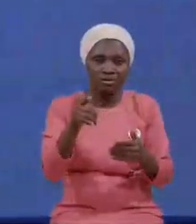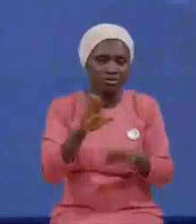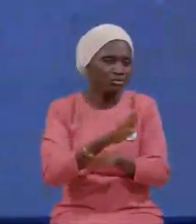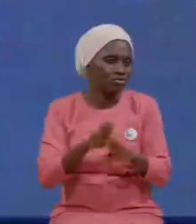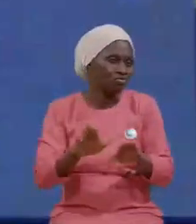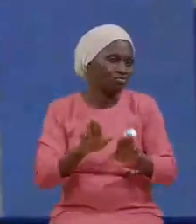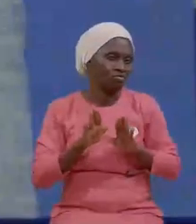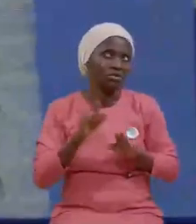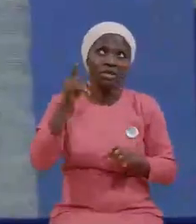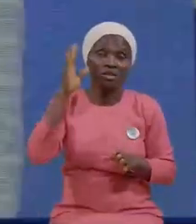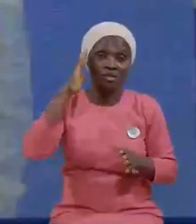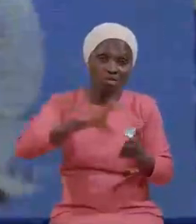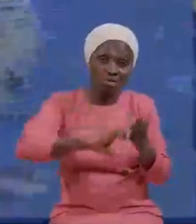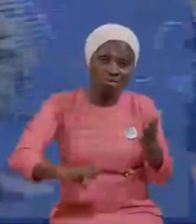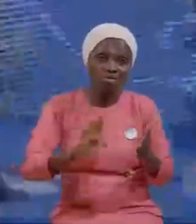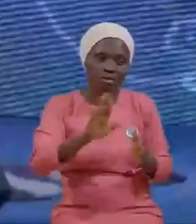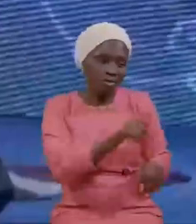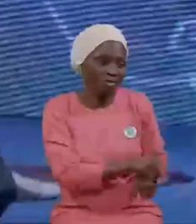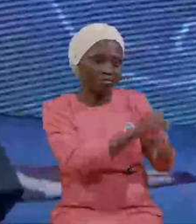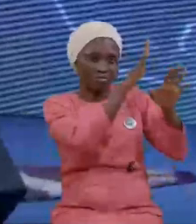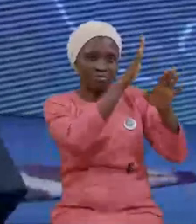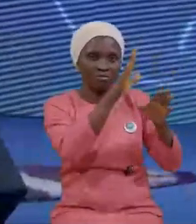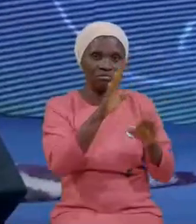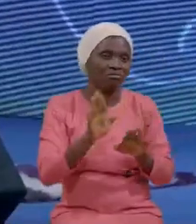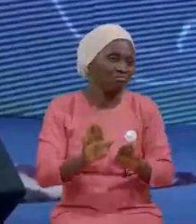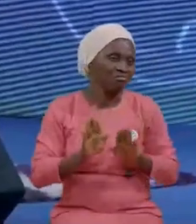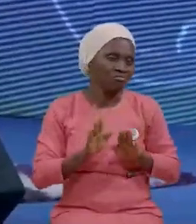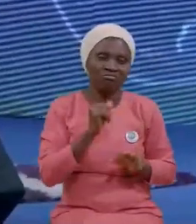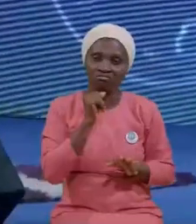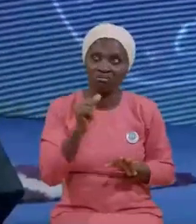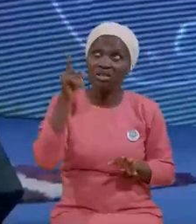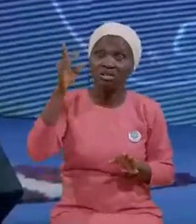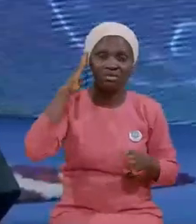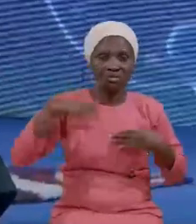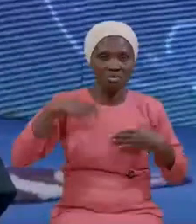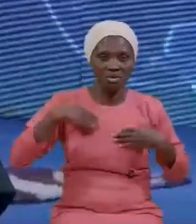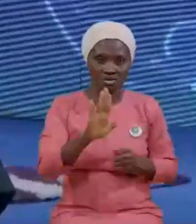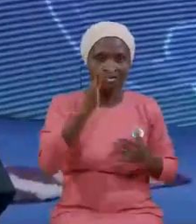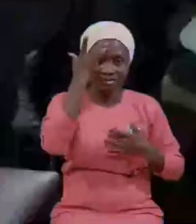montagnes. Ne crains point, il va guérir tes maladies.